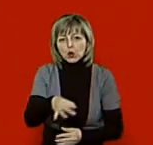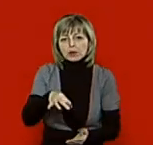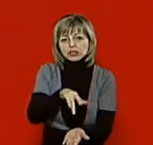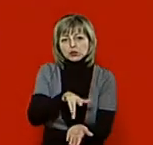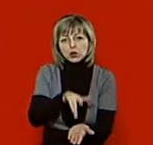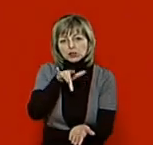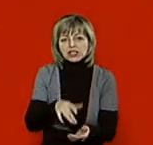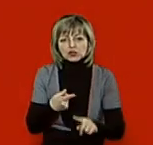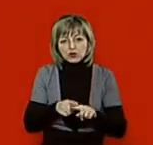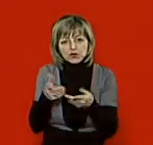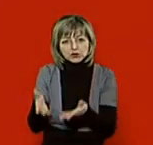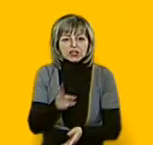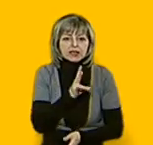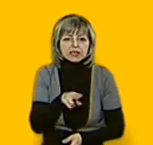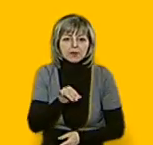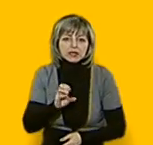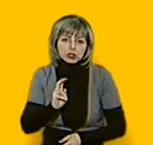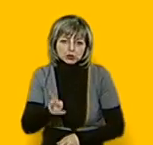центру. У студії Надія Панасюк. Добрий вечір.